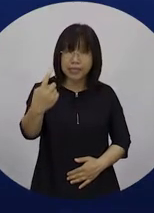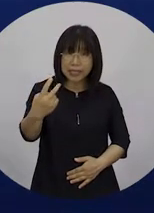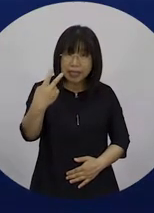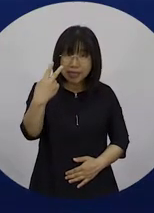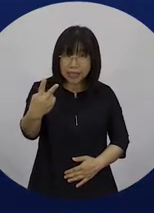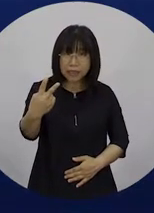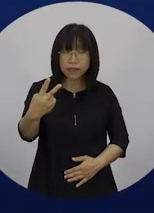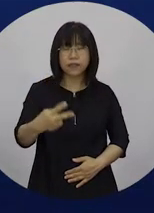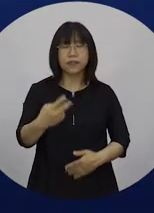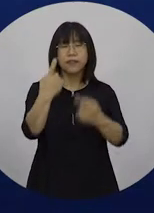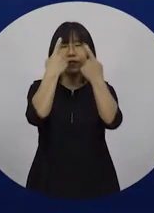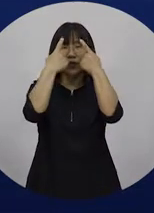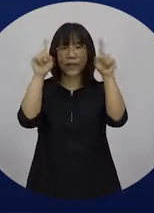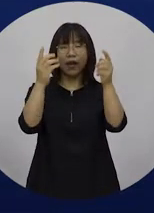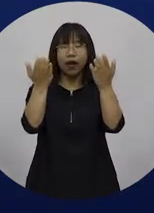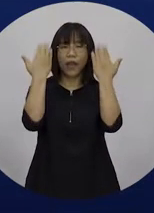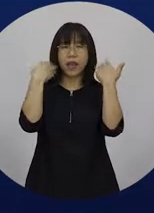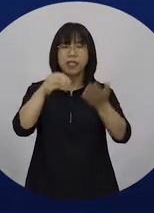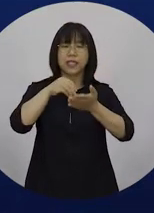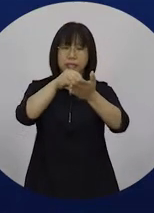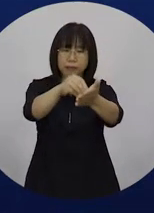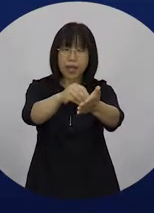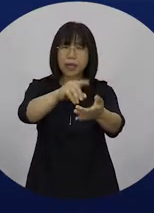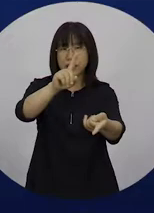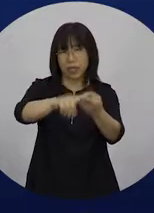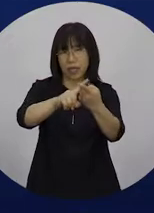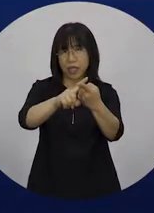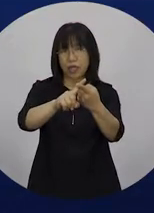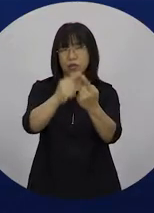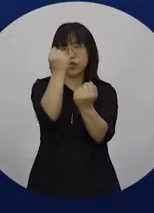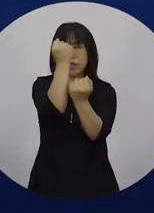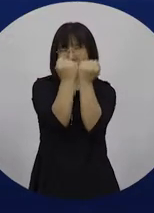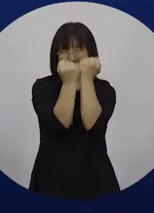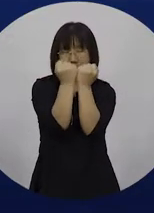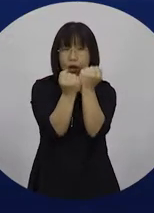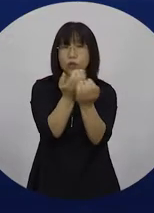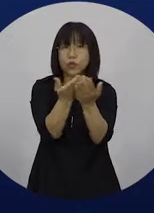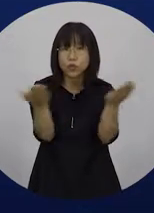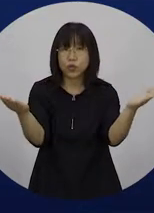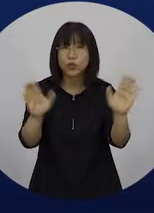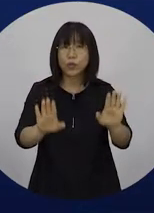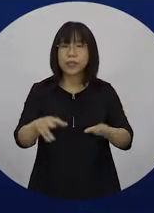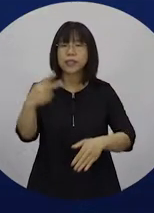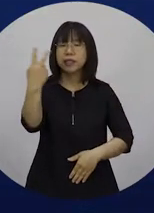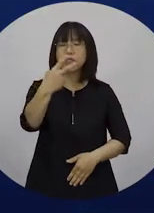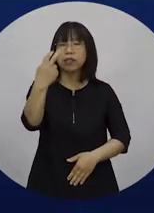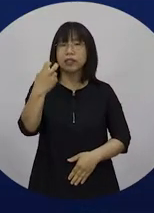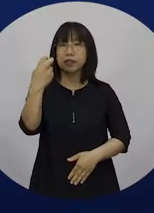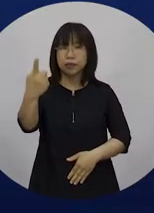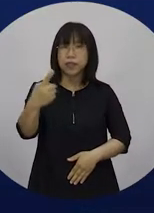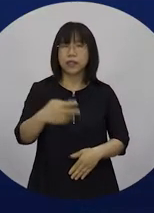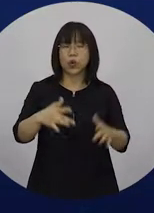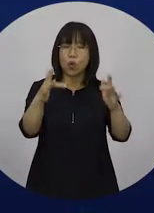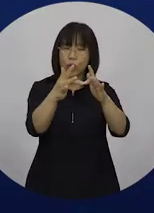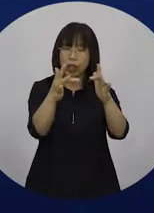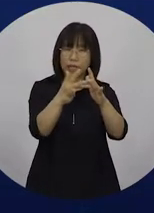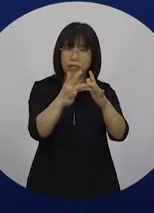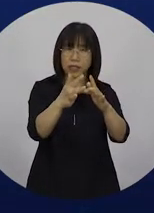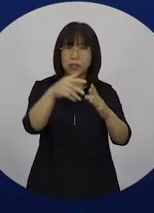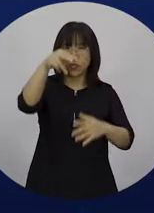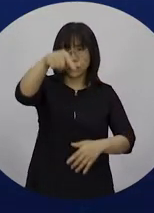2022학년도 대입 전형 정보를 제공하고 학생과 학부모의 지원 전략을 돕기 위한 2022학년도